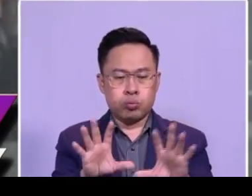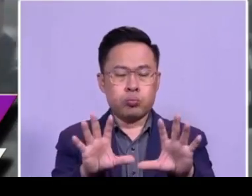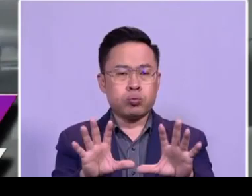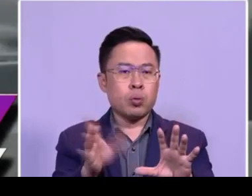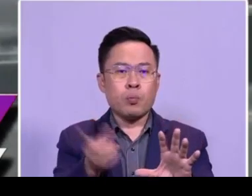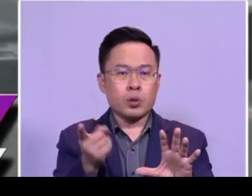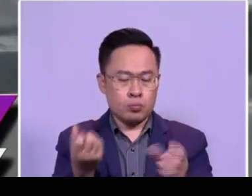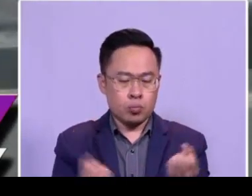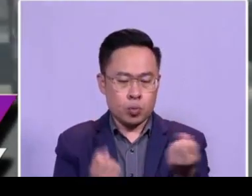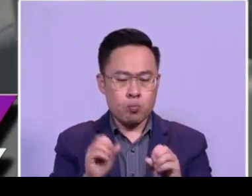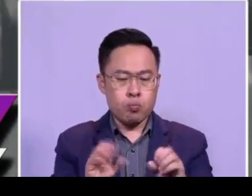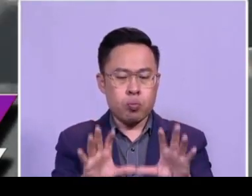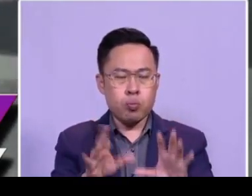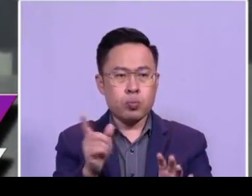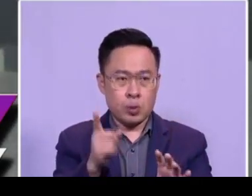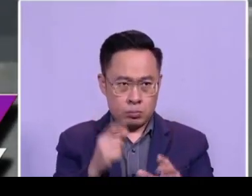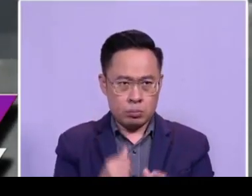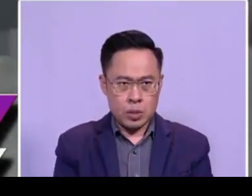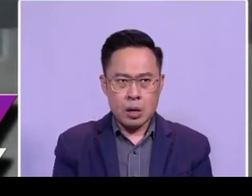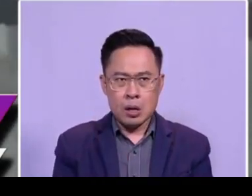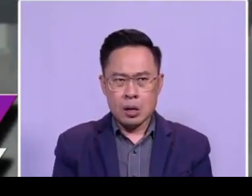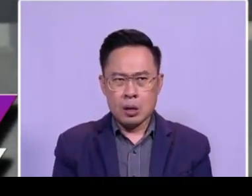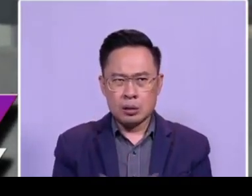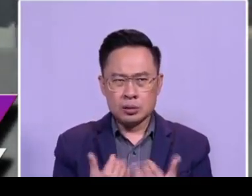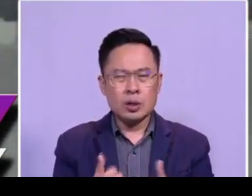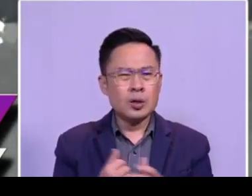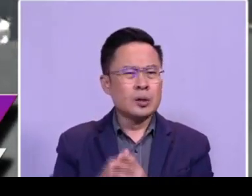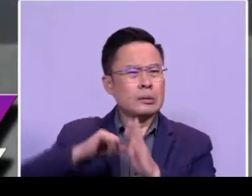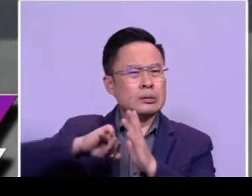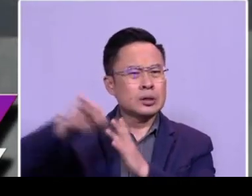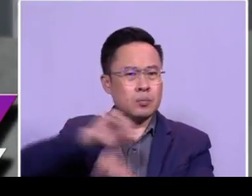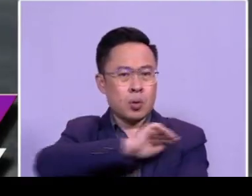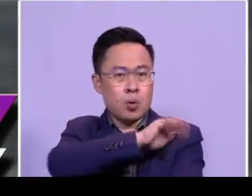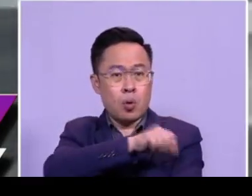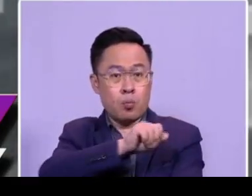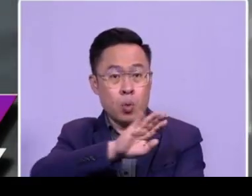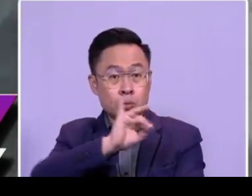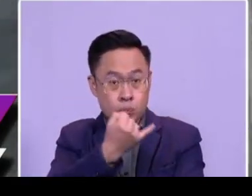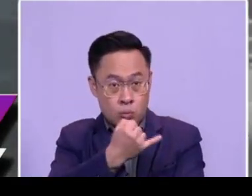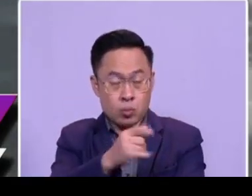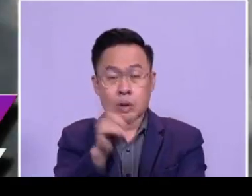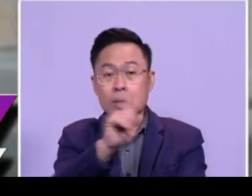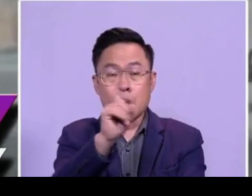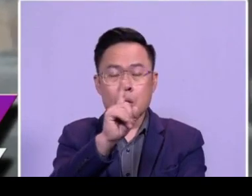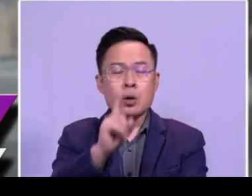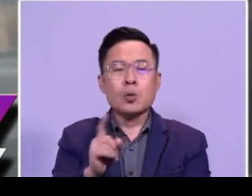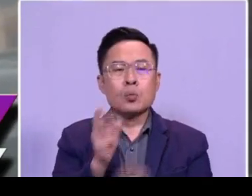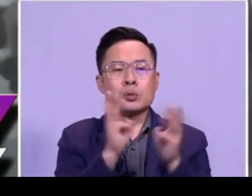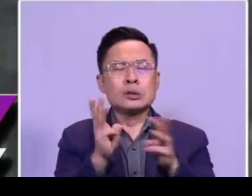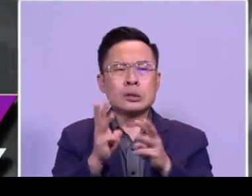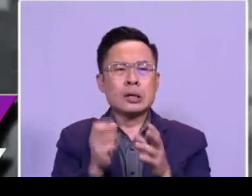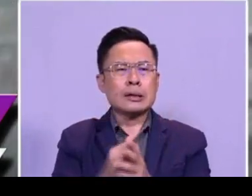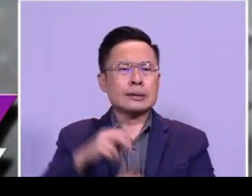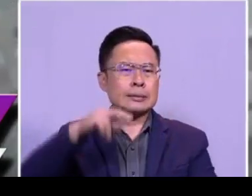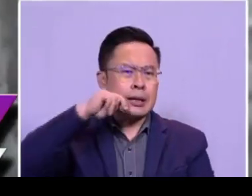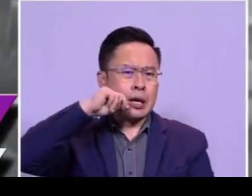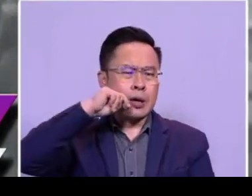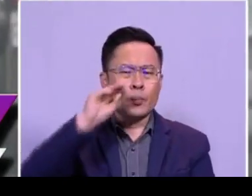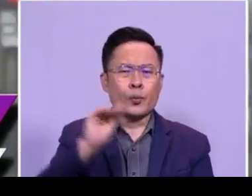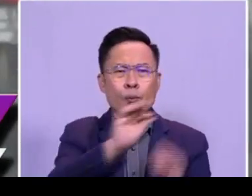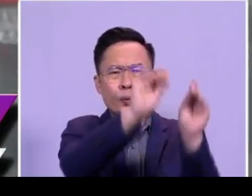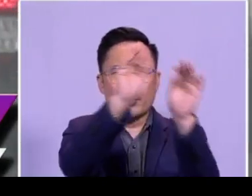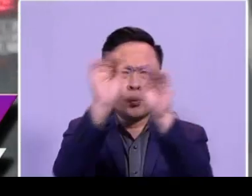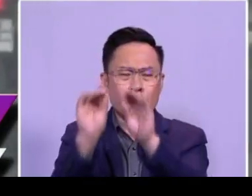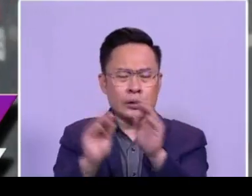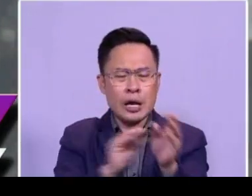ให้องค์การบริหารส่วนจังหวัดเชียงใหม่ค่ะก็ต้องเปิดม่านน้ำติดตั้งเอาไว้ทั่วเมืองเลยนะคะ6จุดด้วยกันบรรเทาในเรื่องของการหายใจ